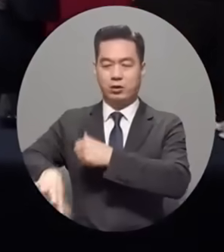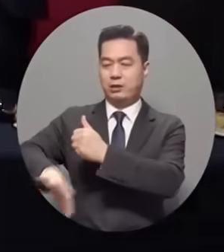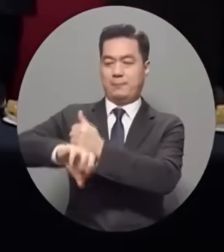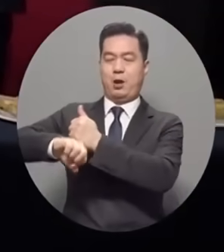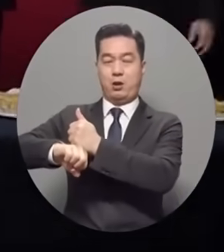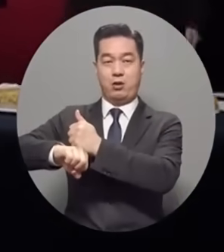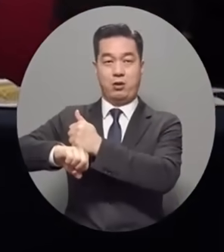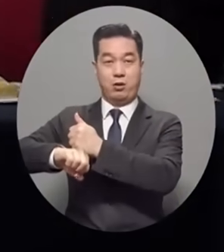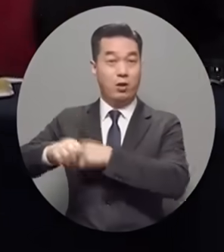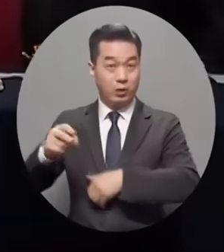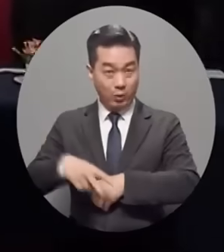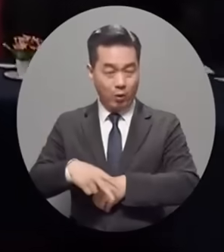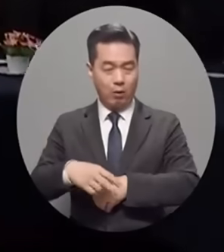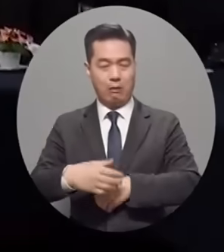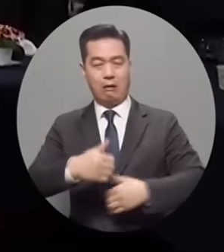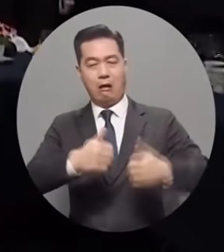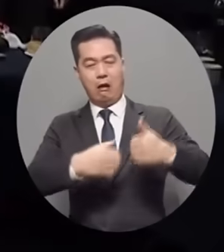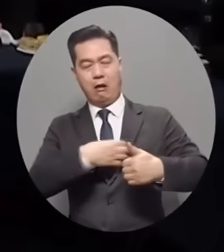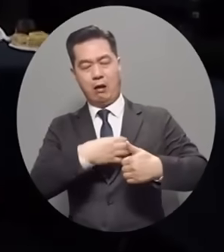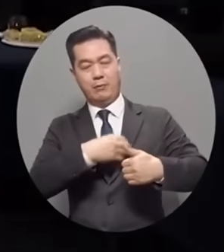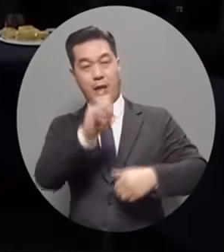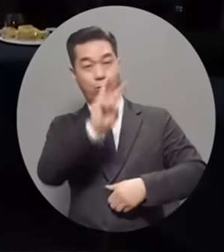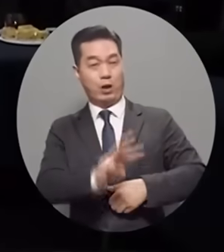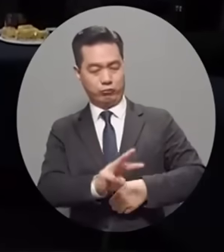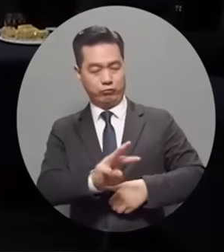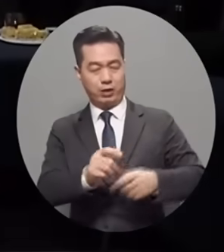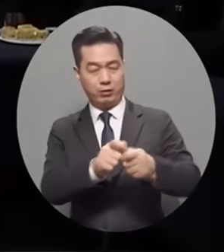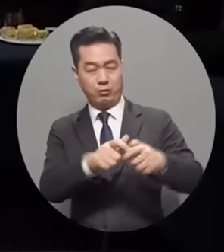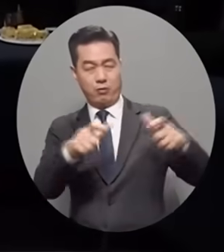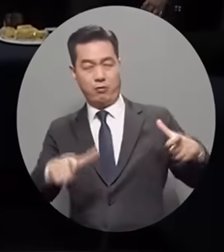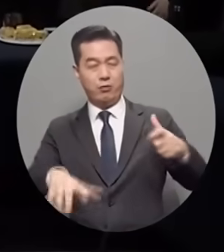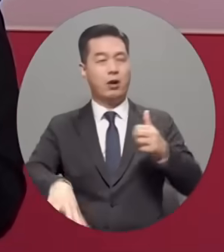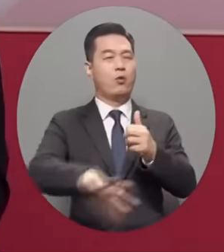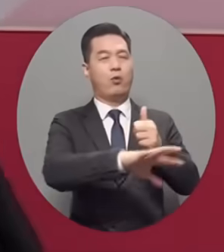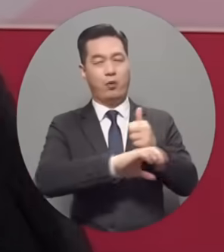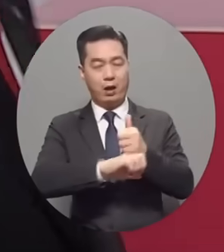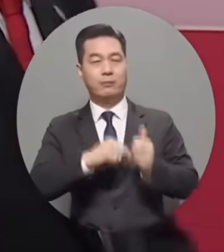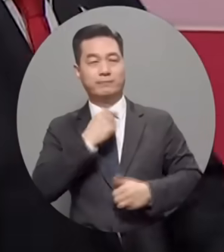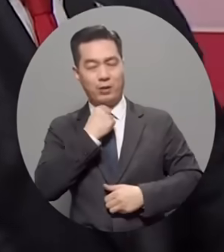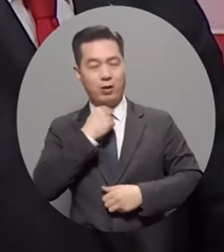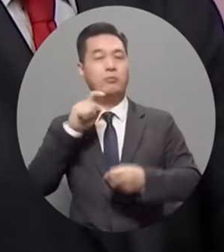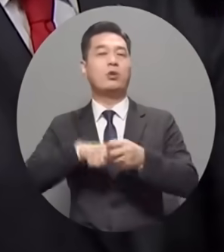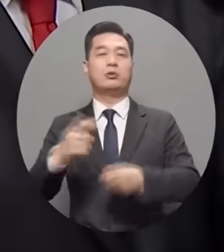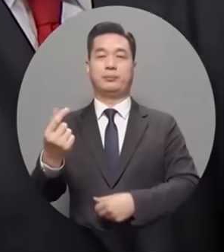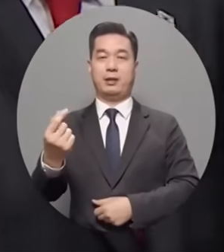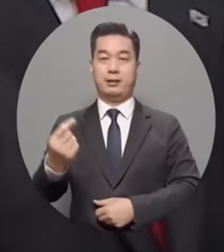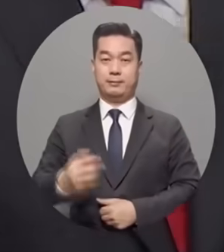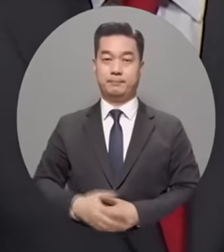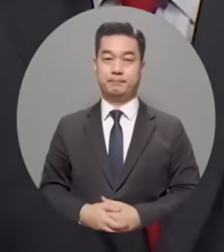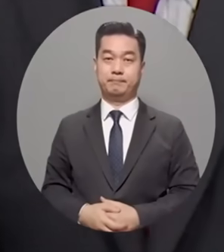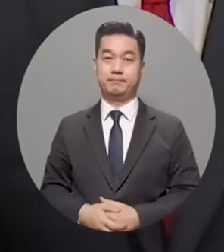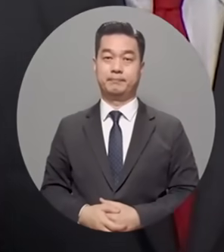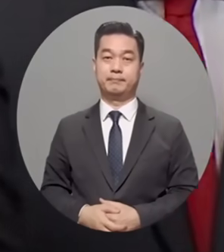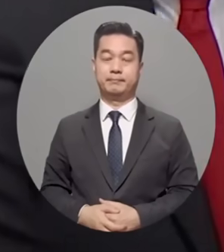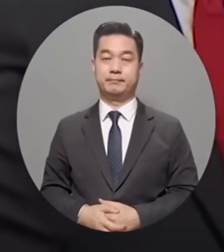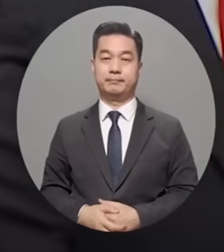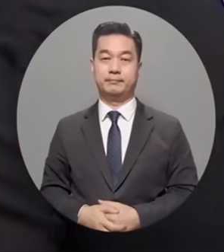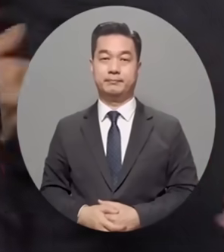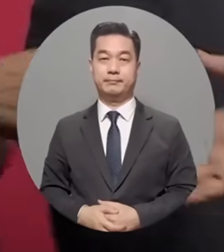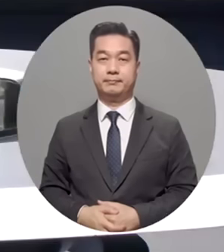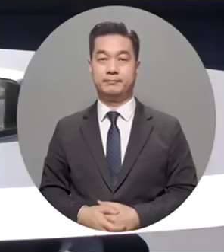결집시키고 험지인 광주에서 외연을 넓히겠다는 의도라는 해석이 나오고 있습니다. MBC 뉴스 윤수산입니다.